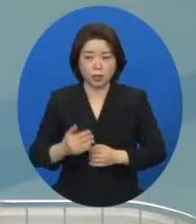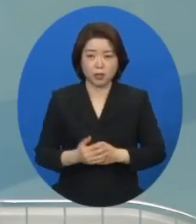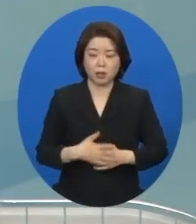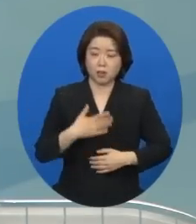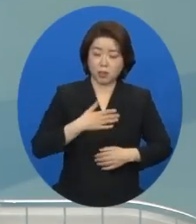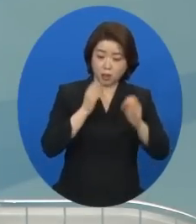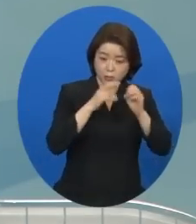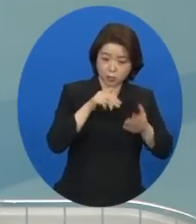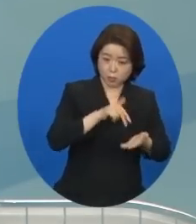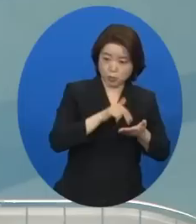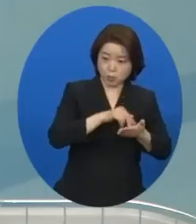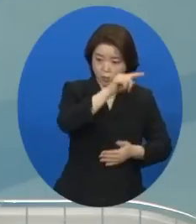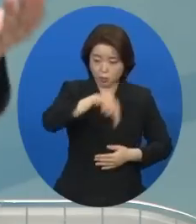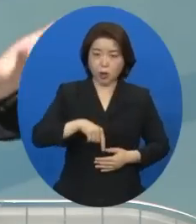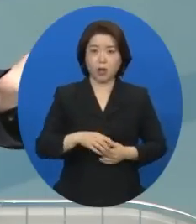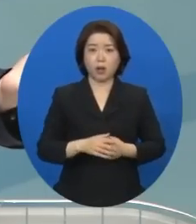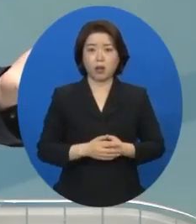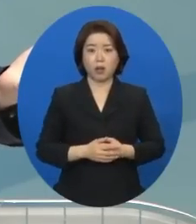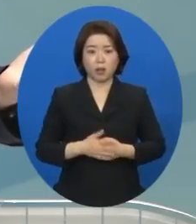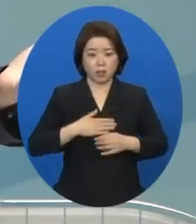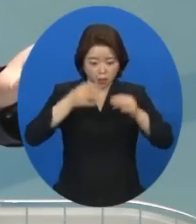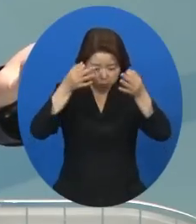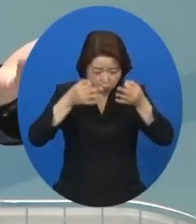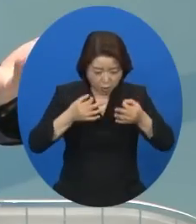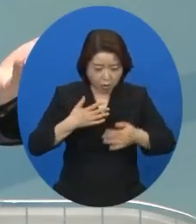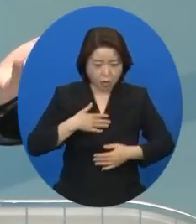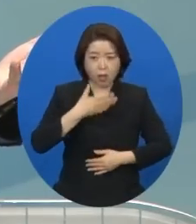있어요. 자기가 행복하지 않아요.